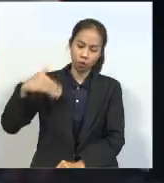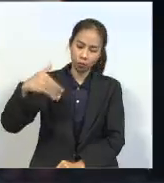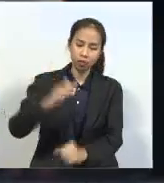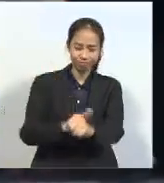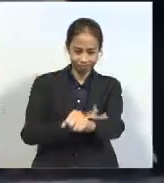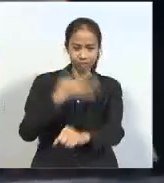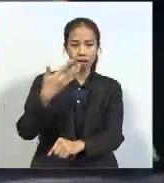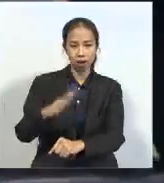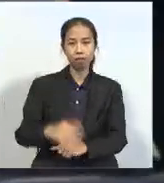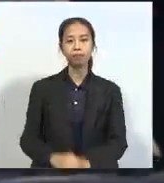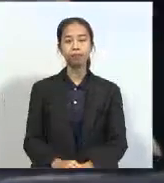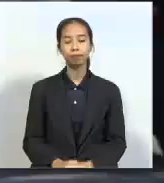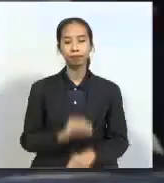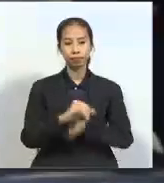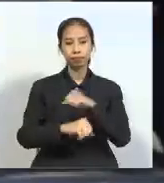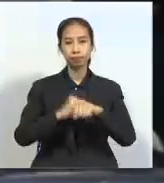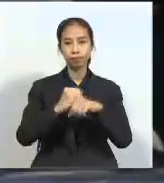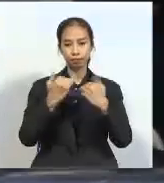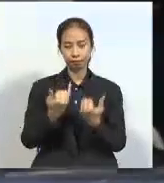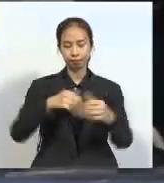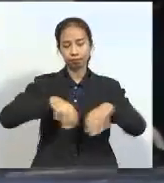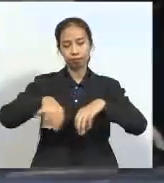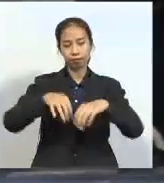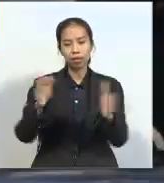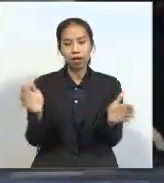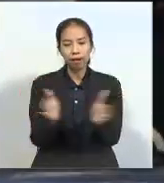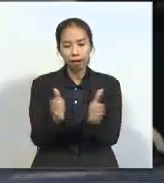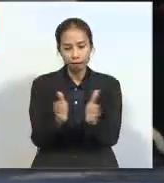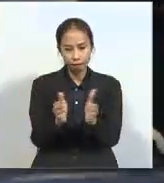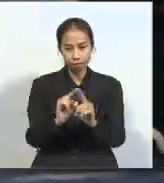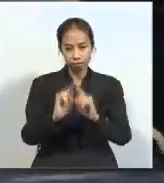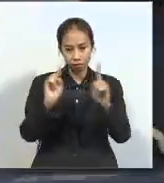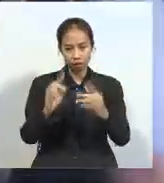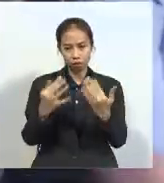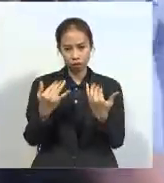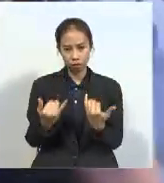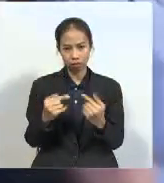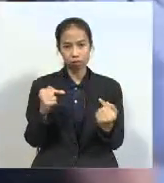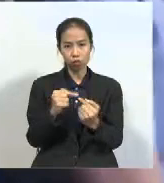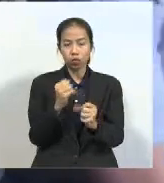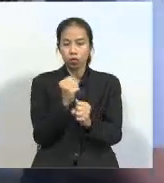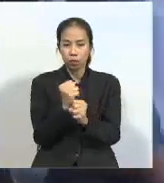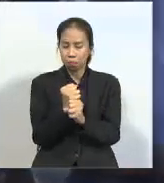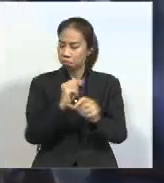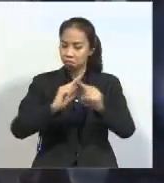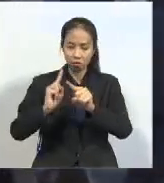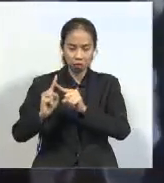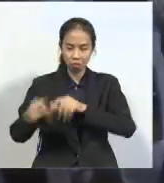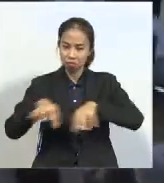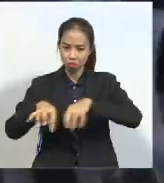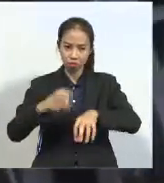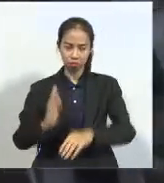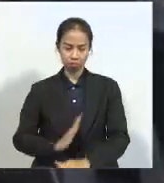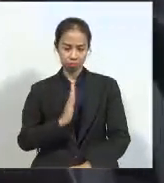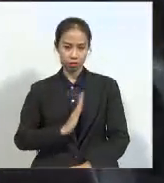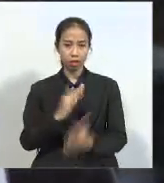แล้วก็ตามงานในปีนี้จัดเล็กกว่าทุกปีที่ผ่านมาแต่ว่ายังคงความยิ่งใหญ่ในพิธีกรรมต่างๆนะคะมีการวางดอก